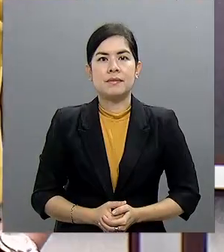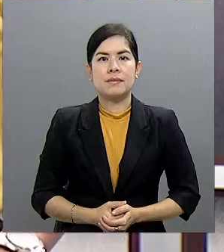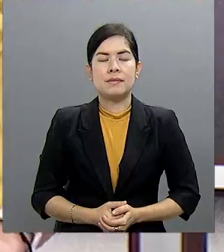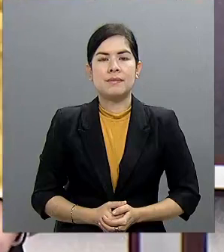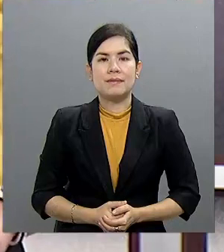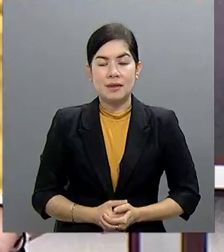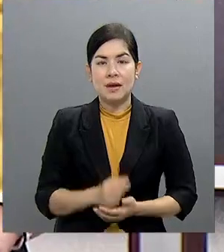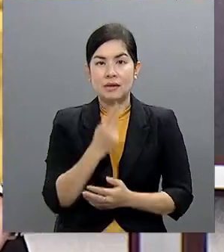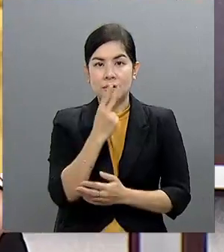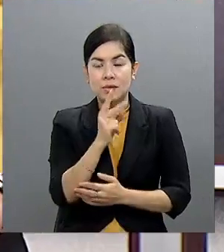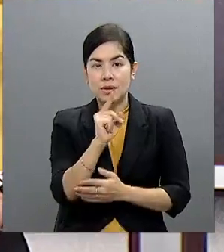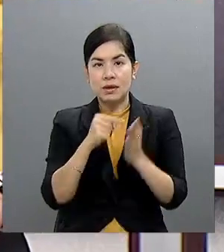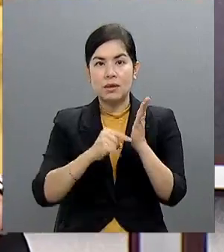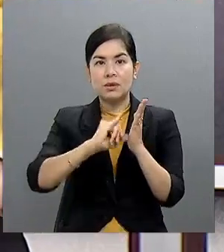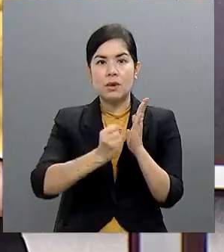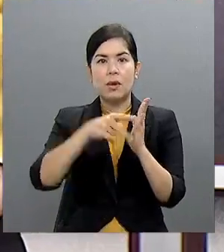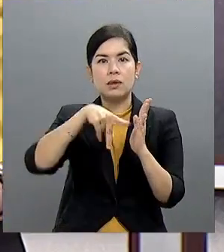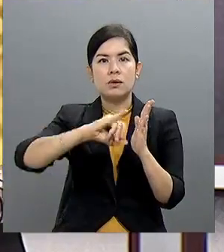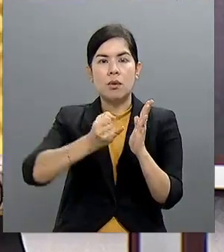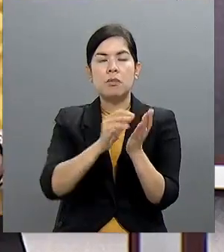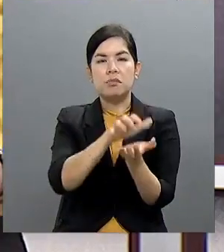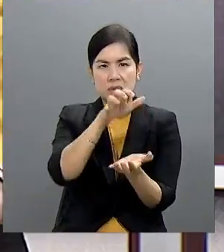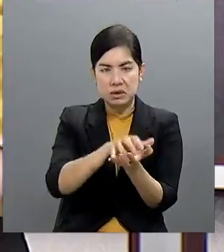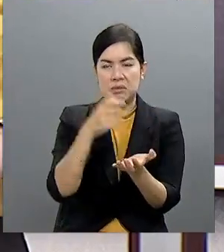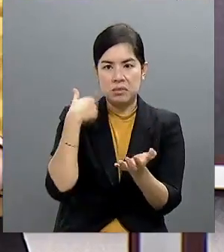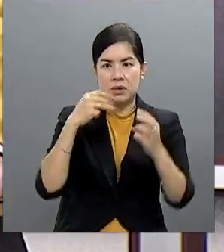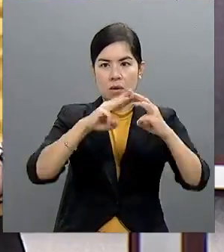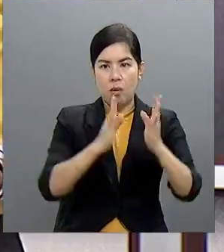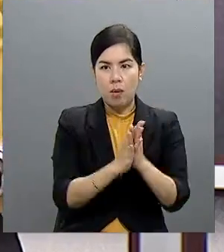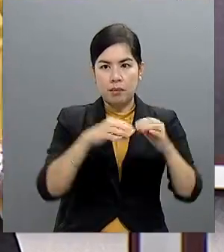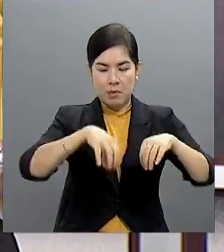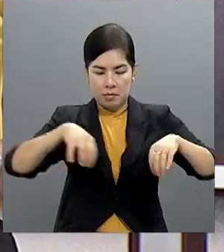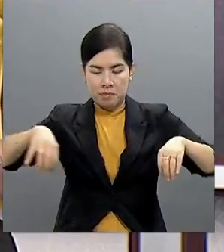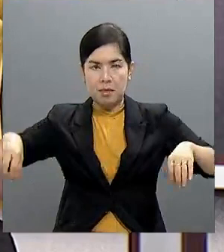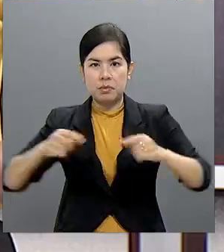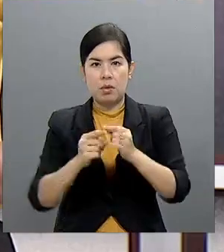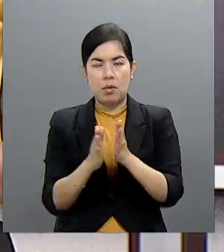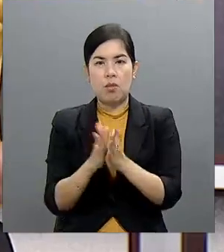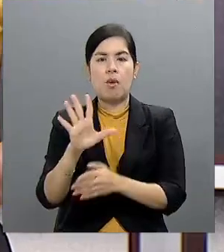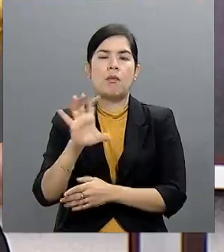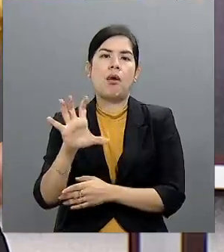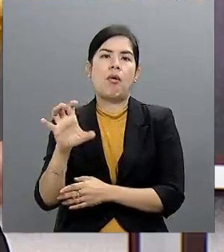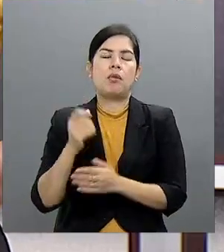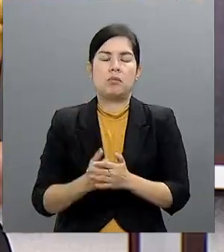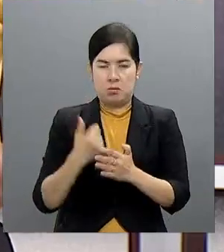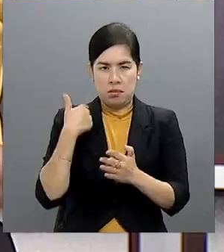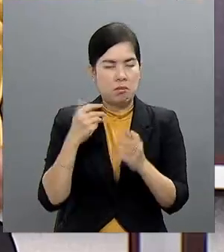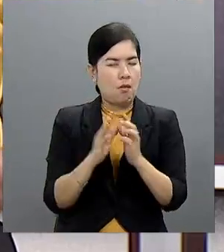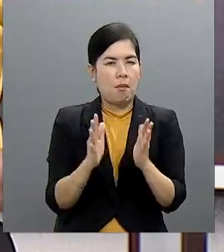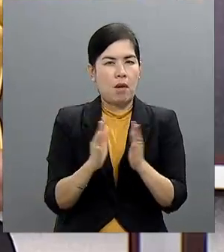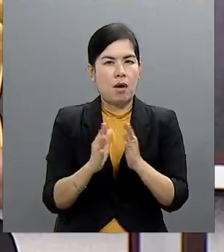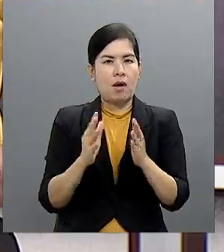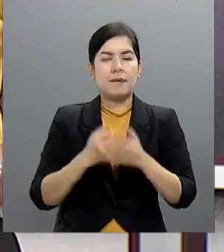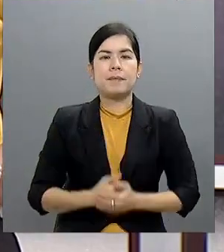ตรนี่มีวัดเกือบ500วัดนะคะคุณผู้ชมคะประเทศไทยของเราแต่ละจังหวัดแต่ละจังหวัดค่ะเรามีวัดเป็นจำนวนมากเลยทีเดียวนะคะวัด